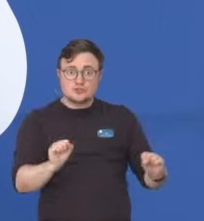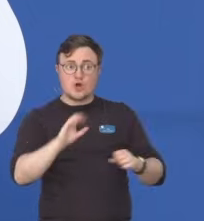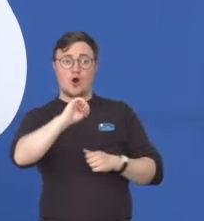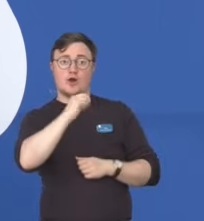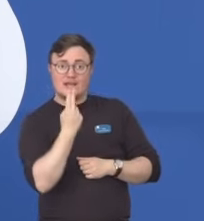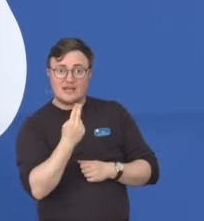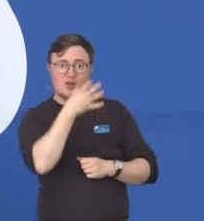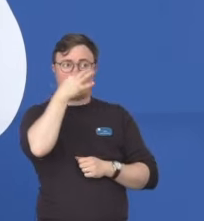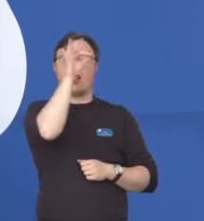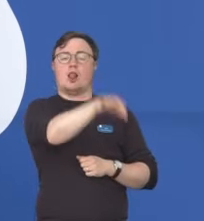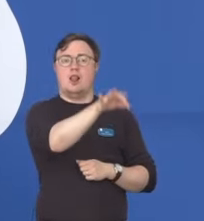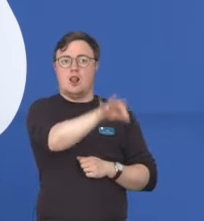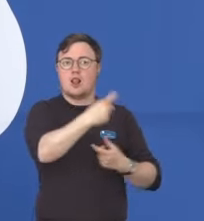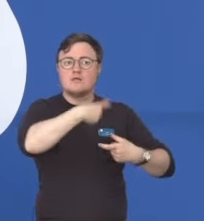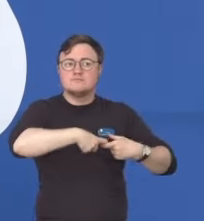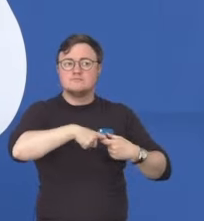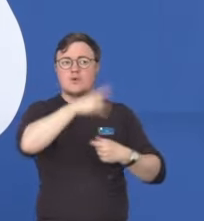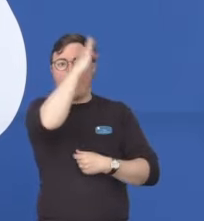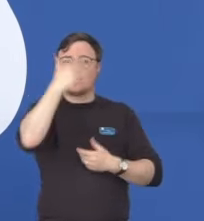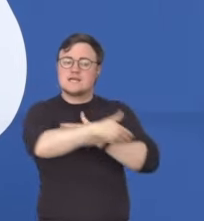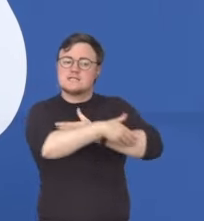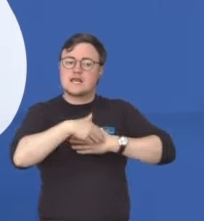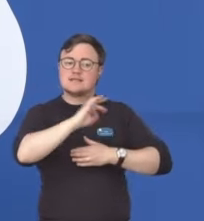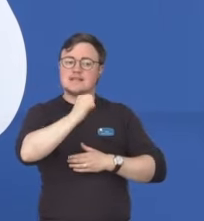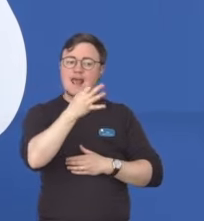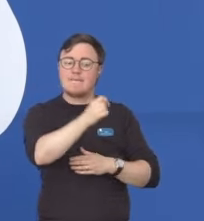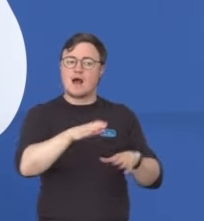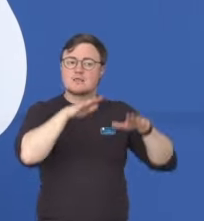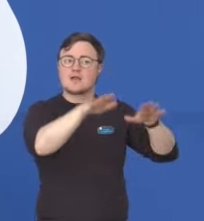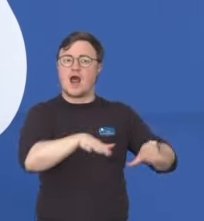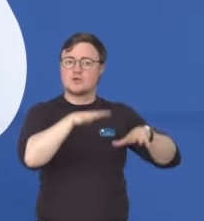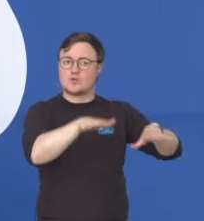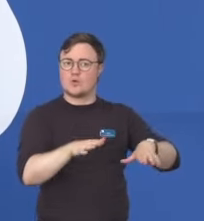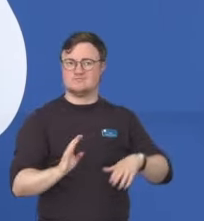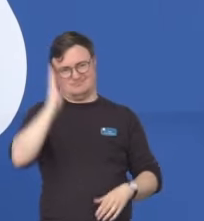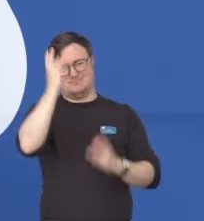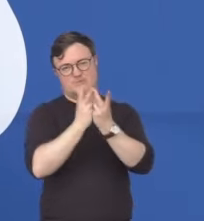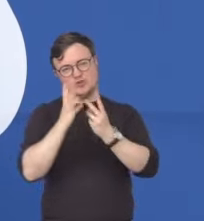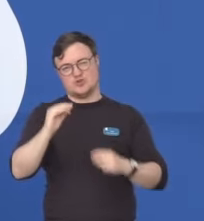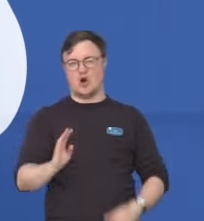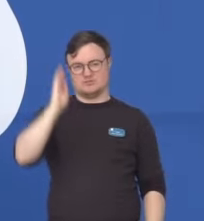ha inflytande över åldersgränsen för EPA-traktorer? Hand upp för ja.